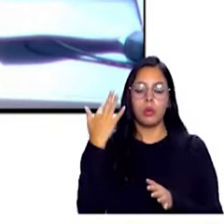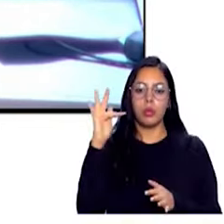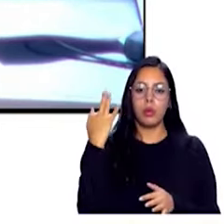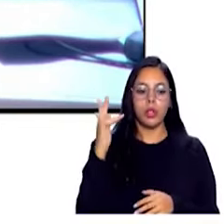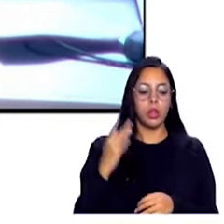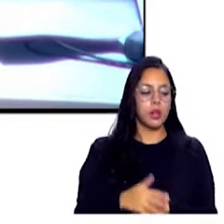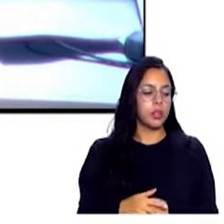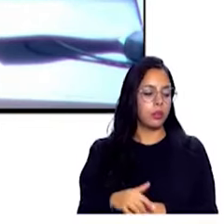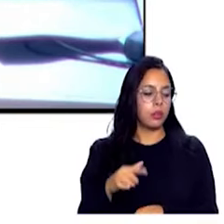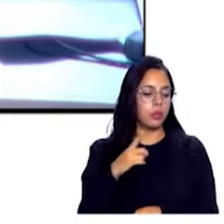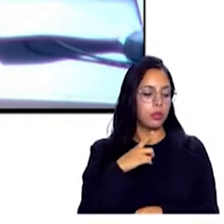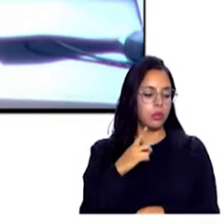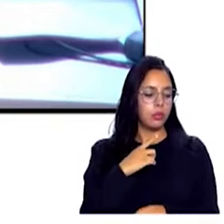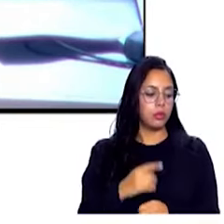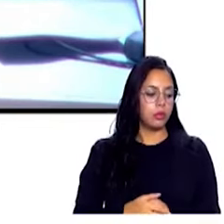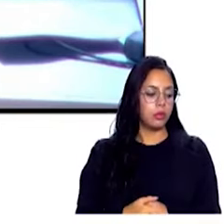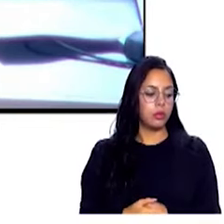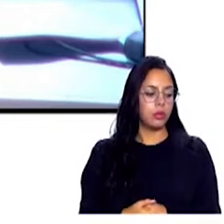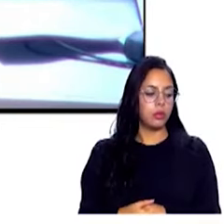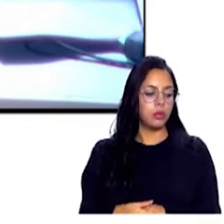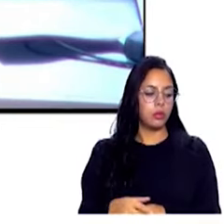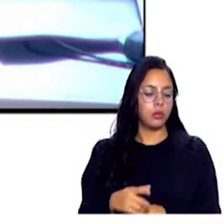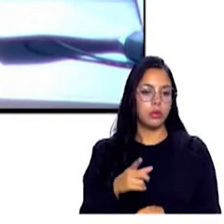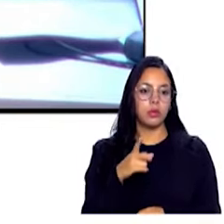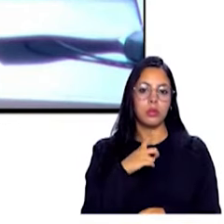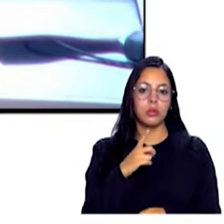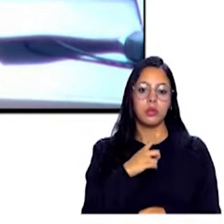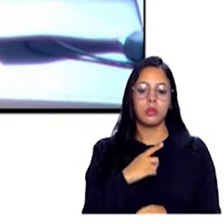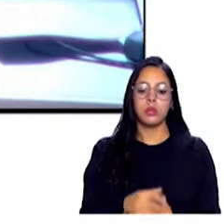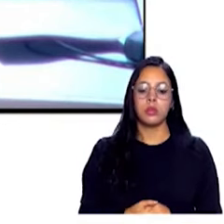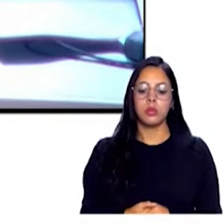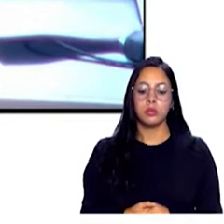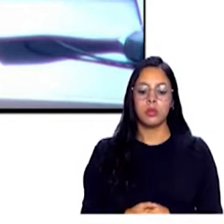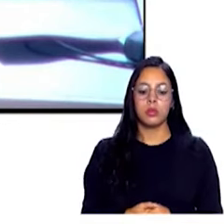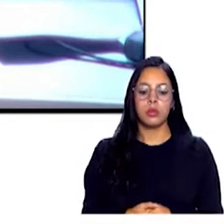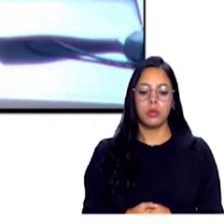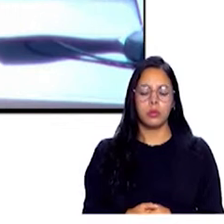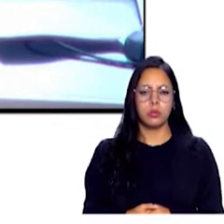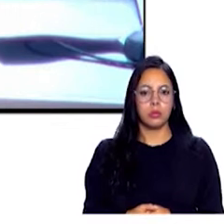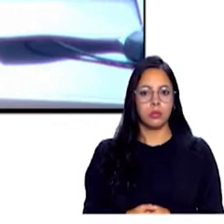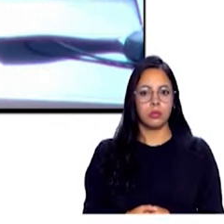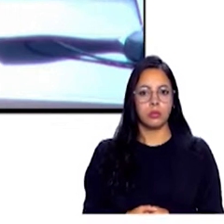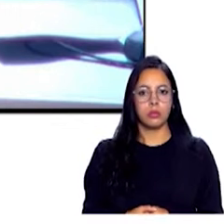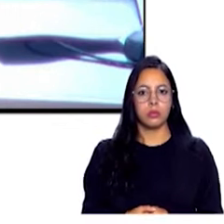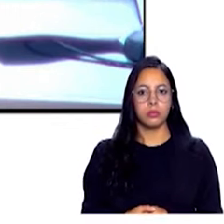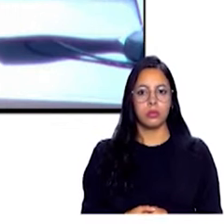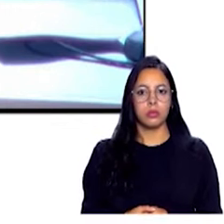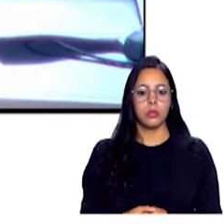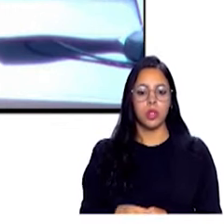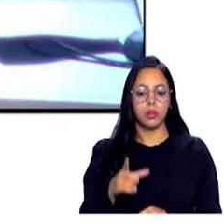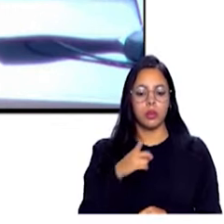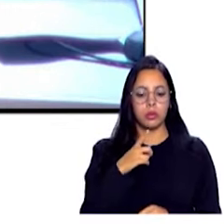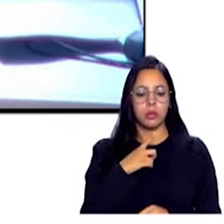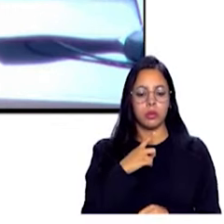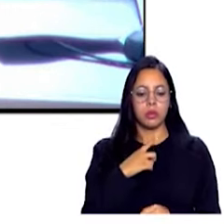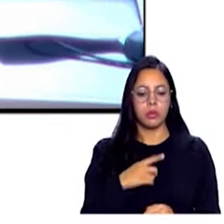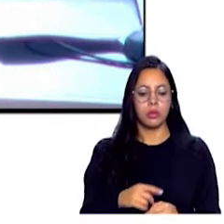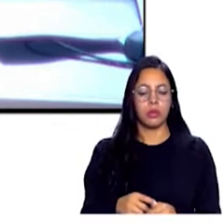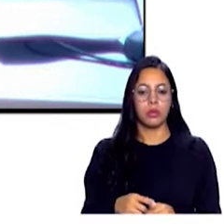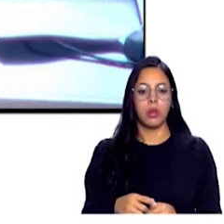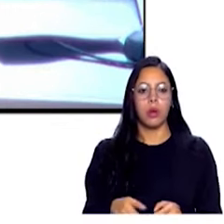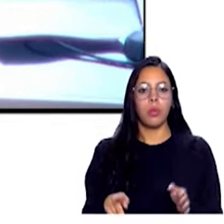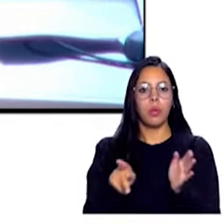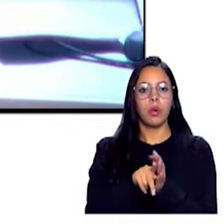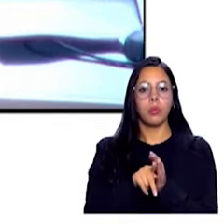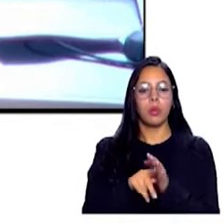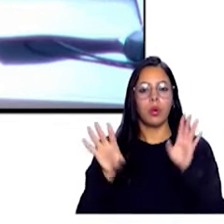français contre le filtrage des pourvoi à la cour de cassation pourquoi les